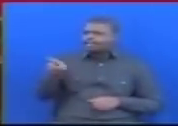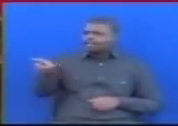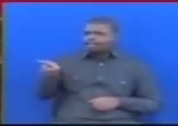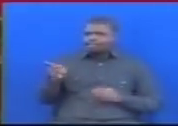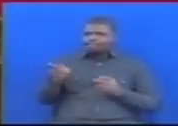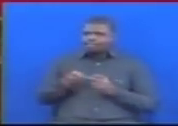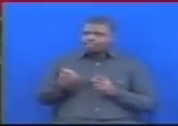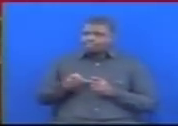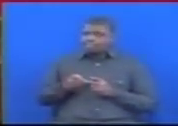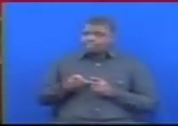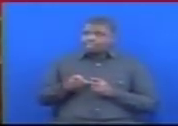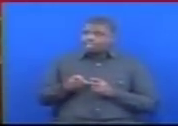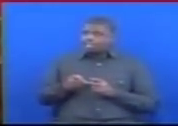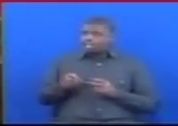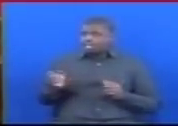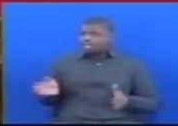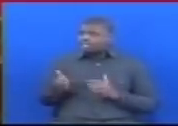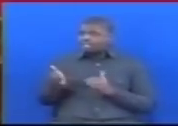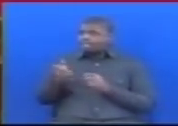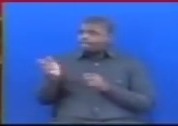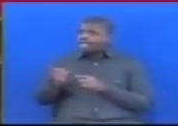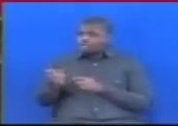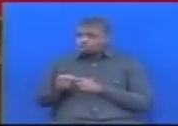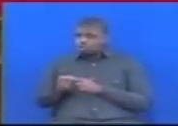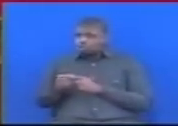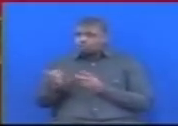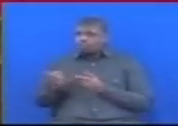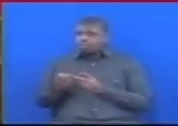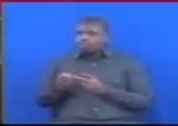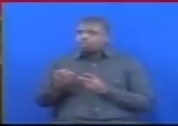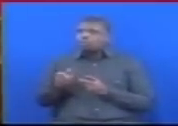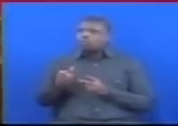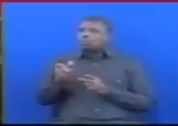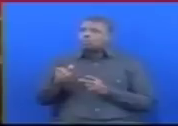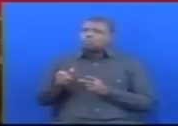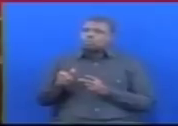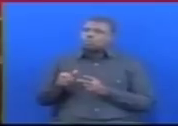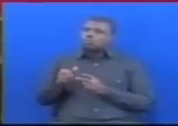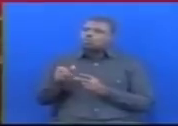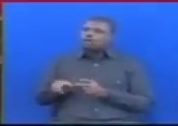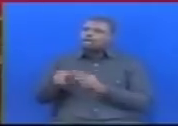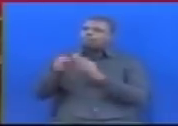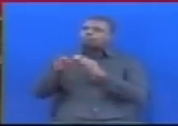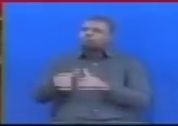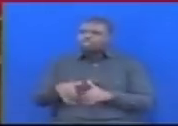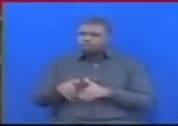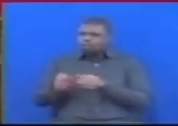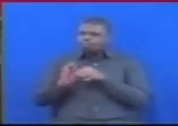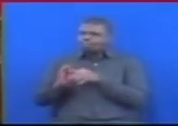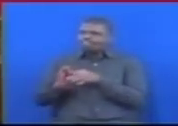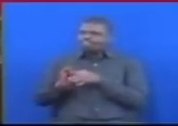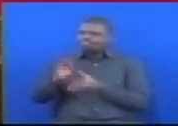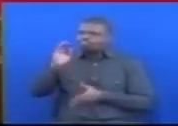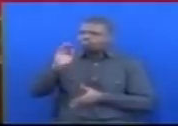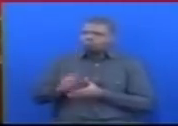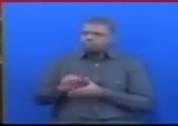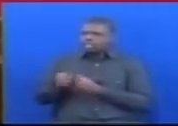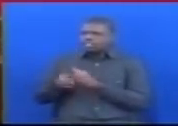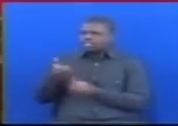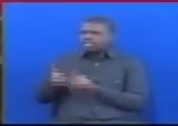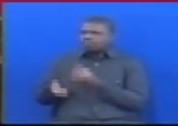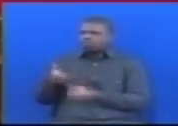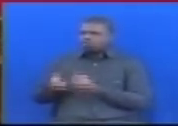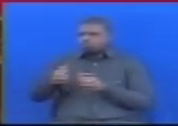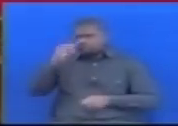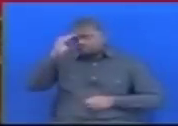sio tu kwamba amekuwa akitetea kwa maneno, ni miongoni mwa wabunge ambao wameshiriki kamilifu katika kuhakikisha kwamba wanapunguza changamoto za